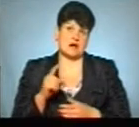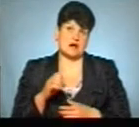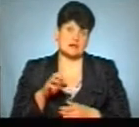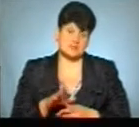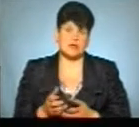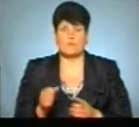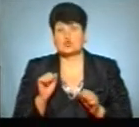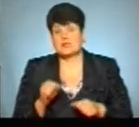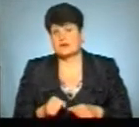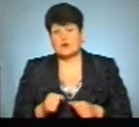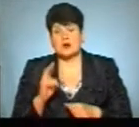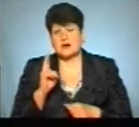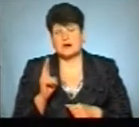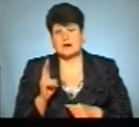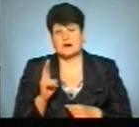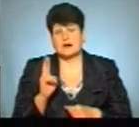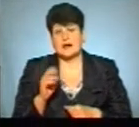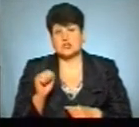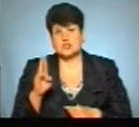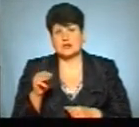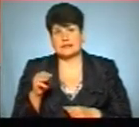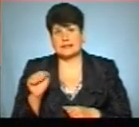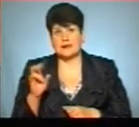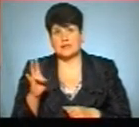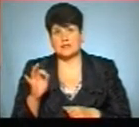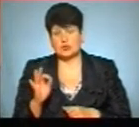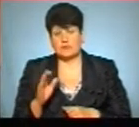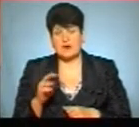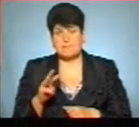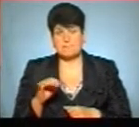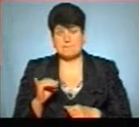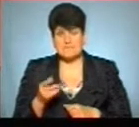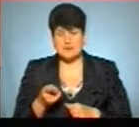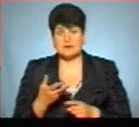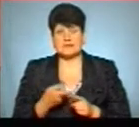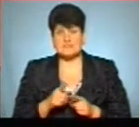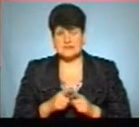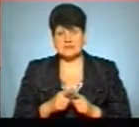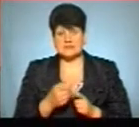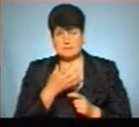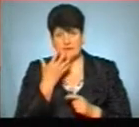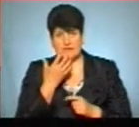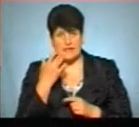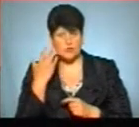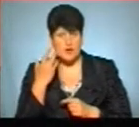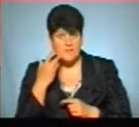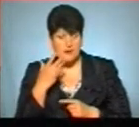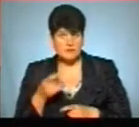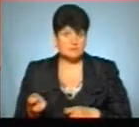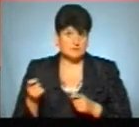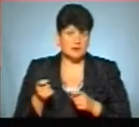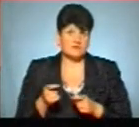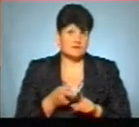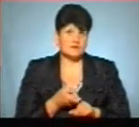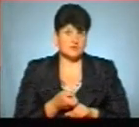мільці з Південно-Східної Америки. За рахунок міграційних процесів ось живих істот.